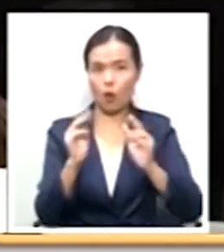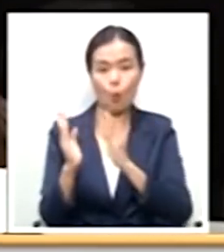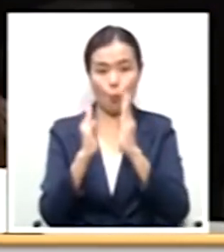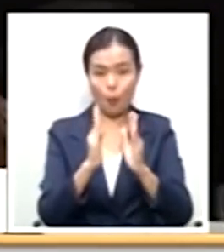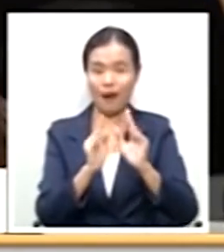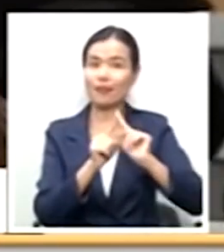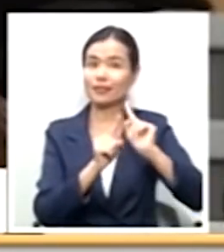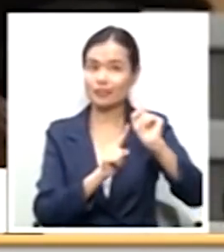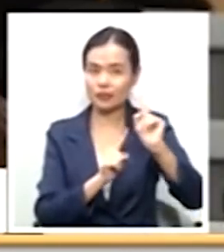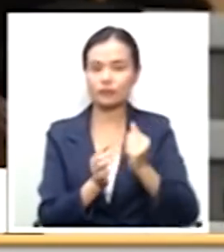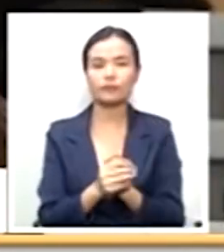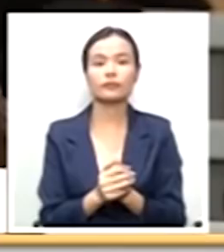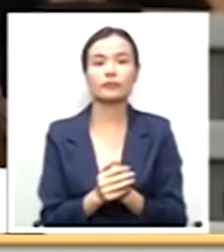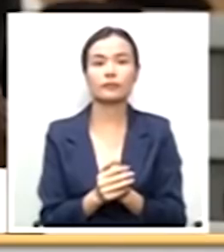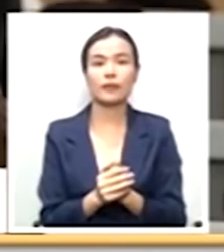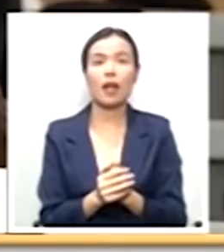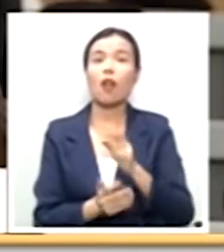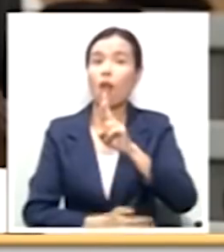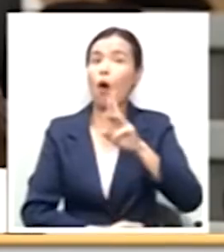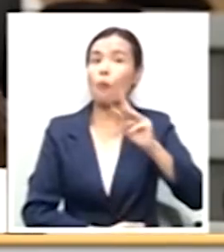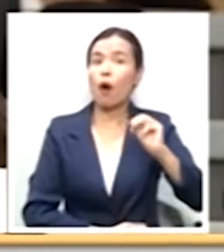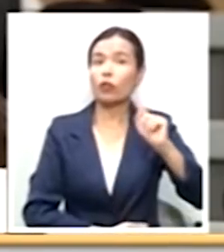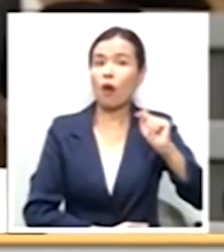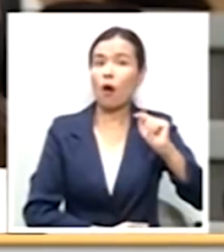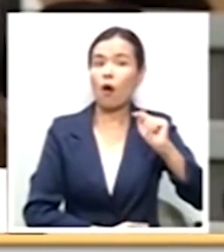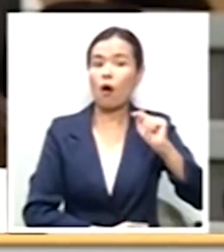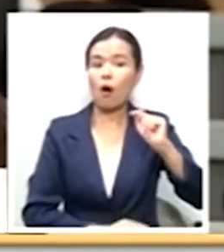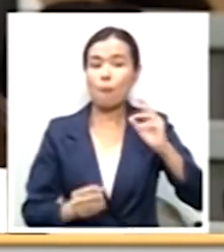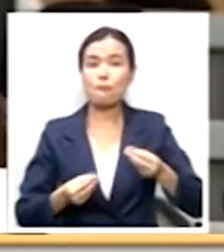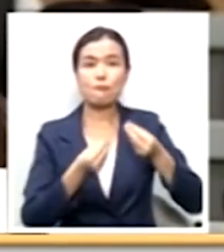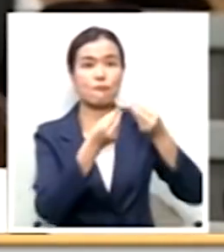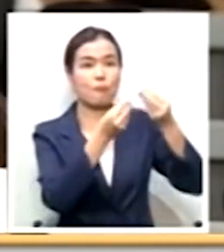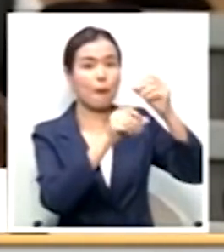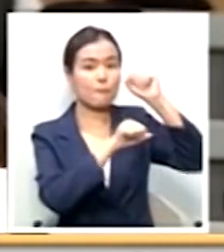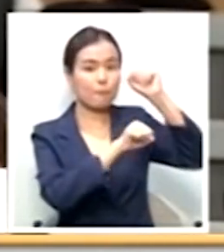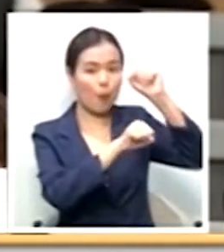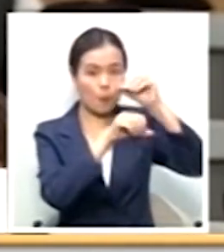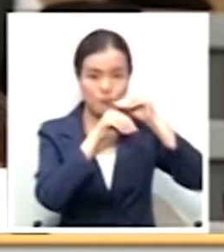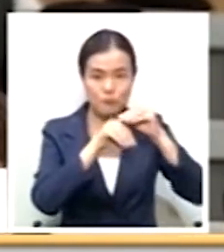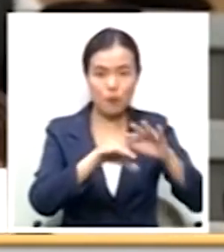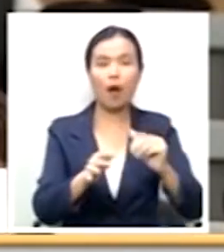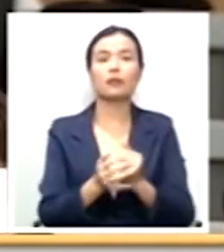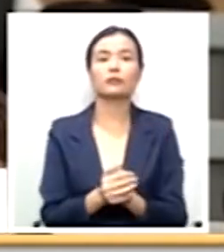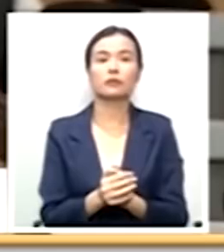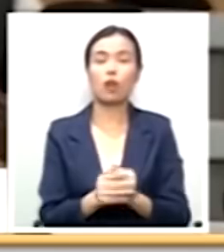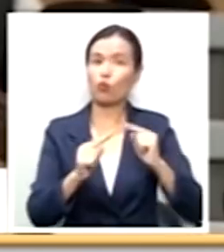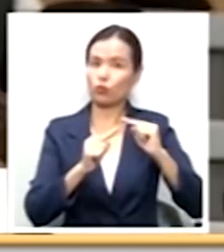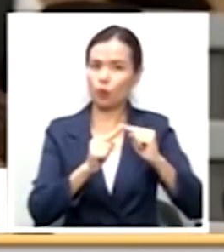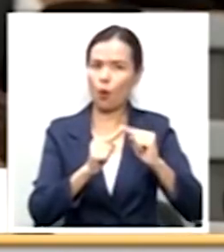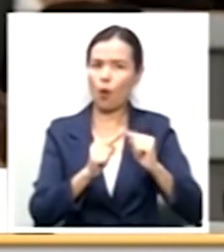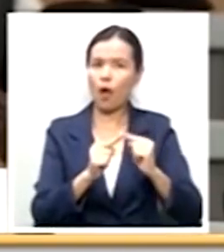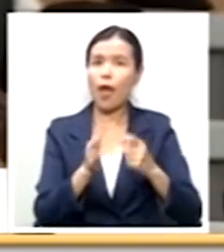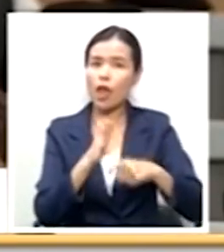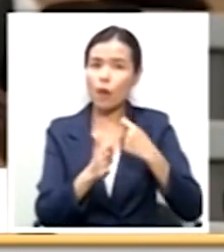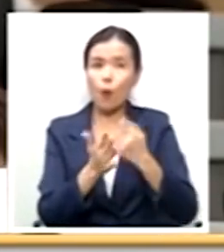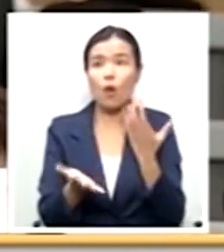แรกการที่คณะรัฐมนตรีจะถวายคำแนะนำเพื่อให้มีการตราพระราชกำหนดนั้นจะต้องเป็นไปด้วยเหตุหนึ่งเหตุใ